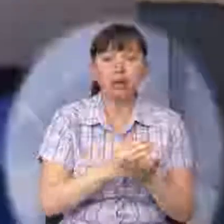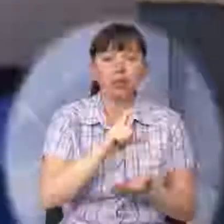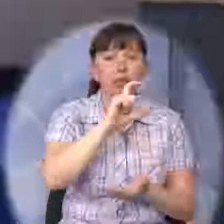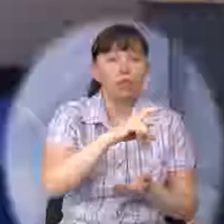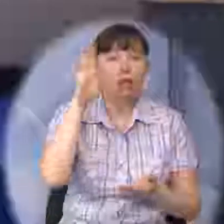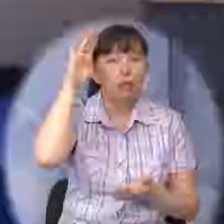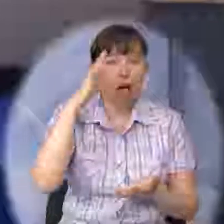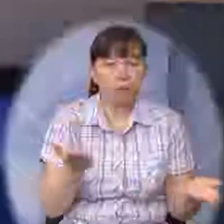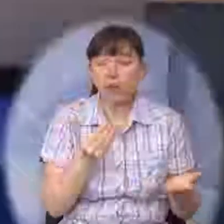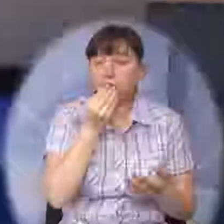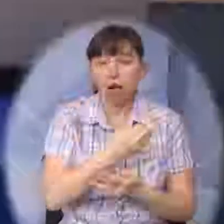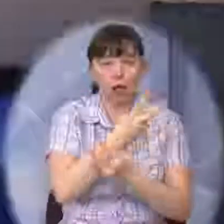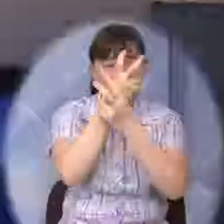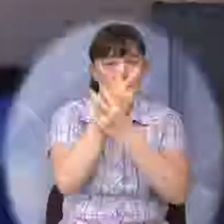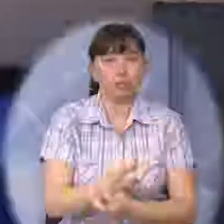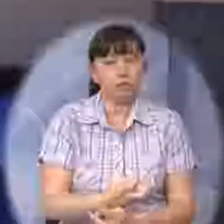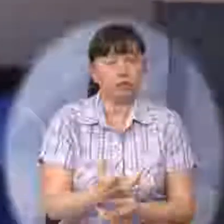pahar de apă.